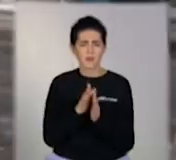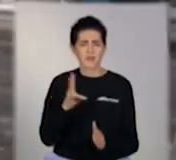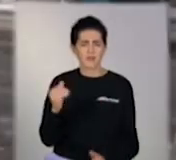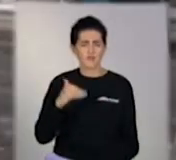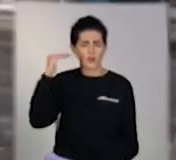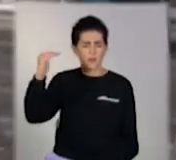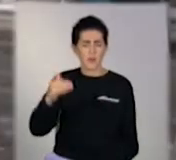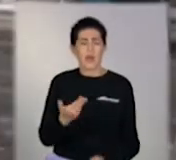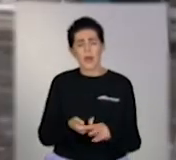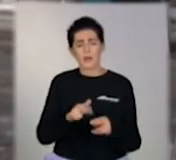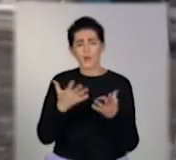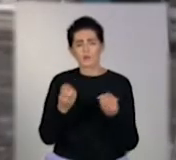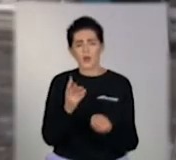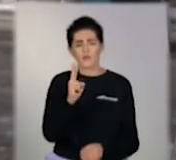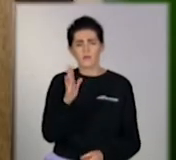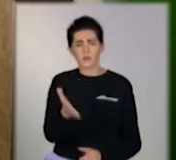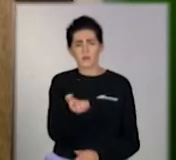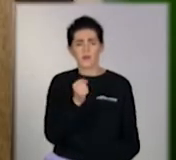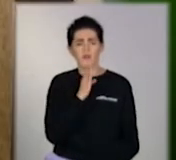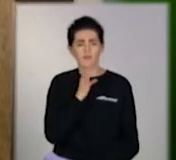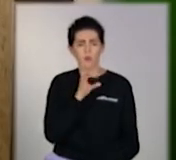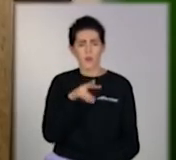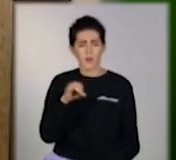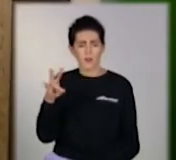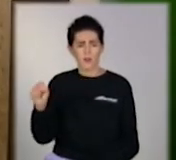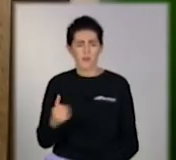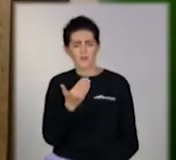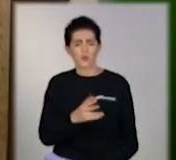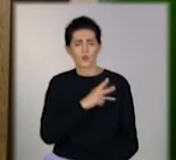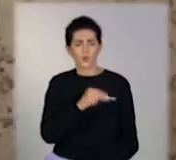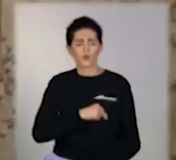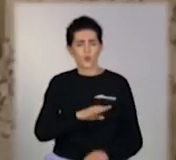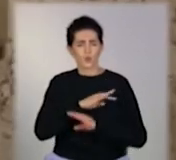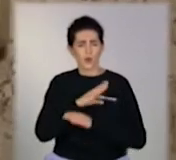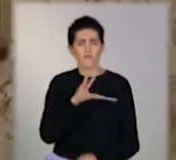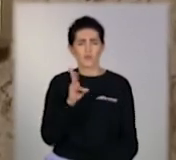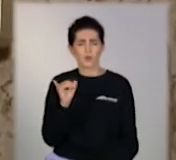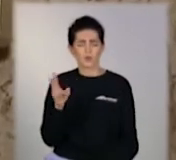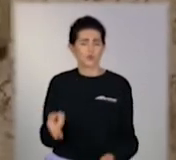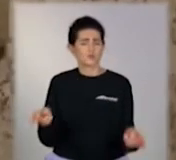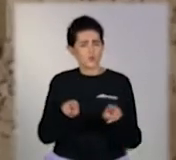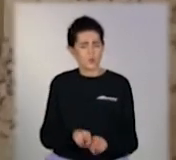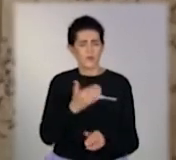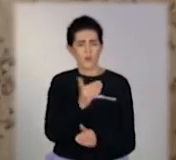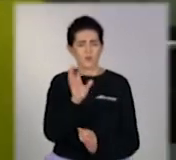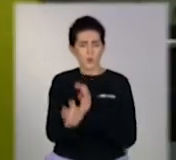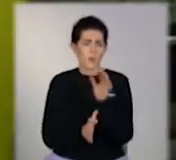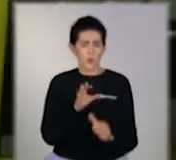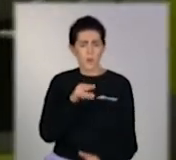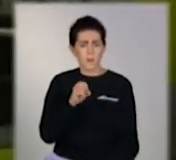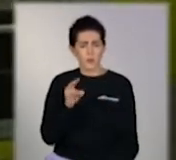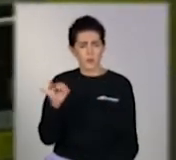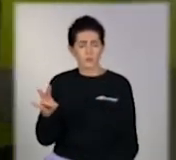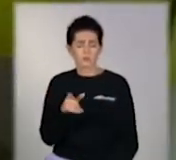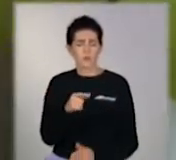невысокий. Таку ж квартиру отримає й пані Олена. Її донька померла, а онука залишилася на опікунстві. Тож жінка